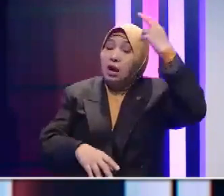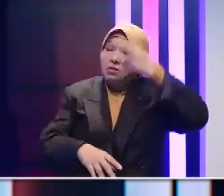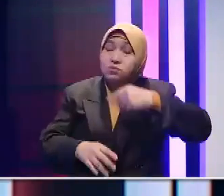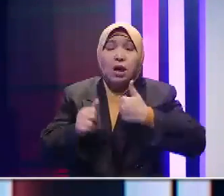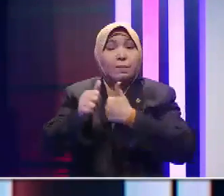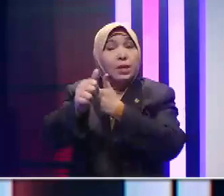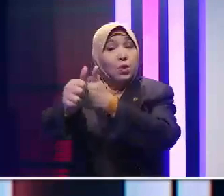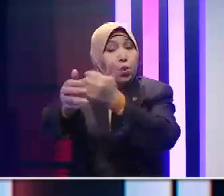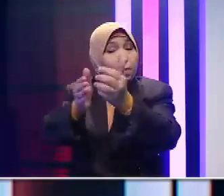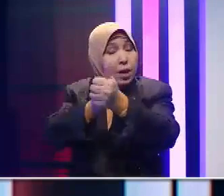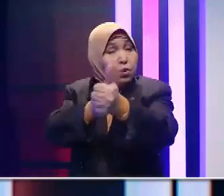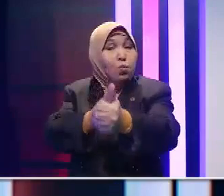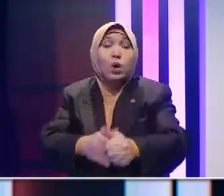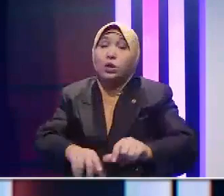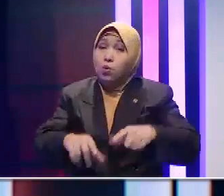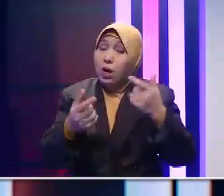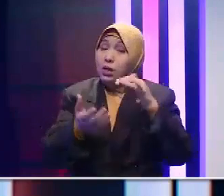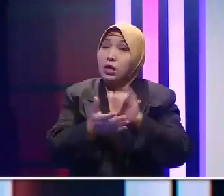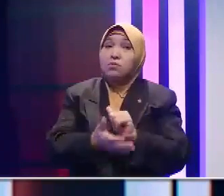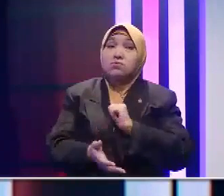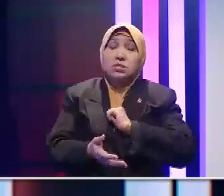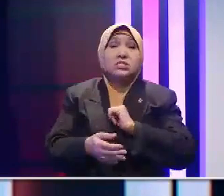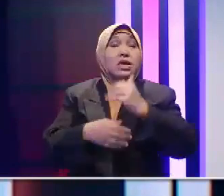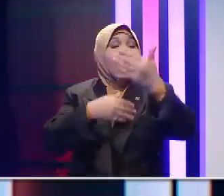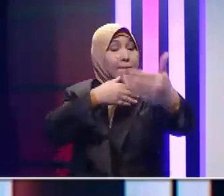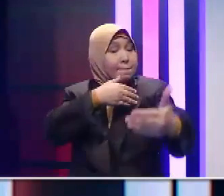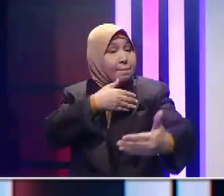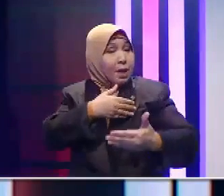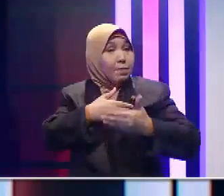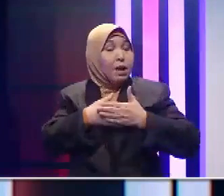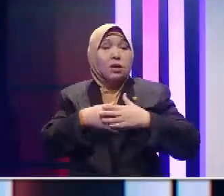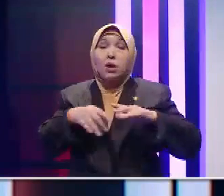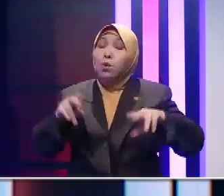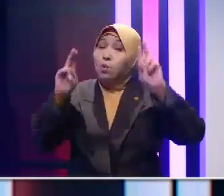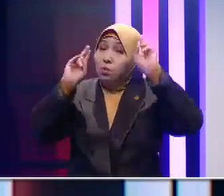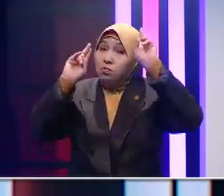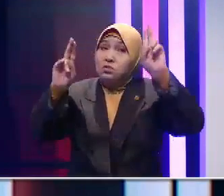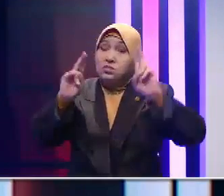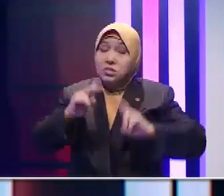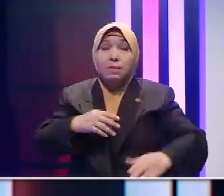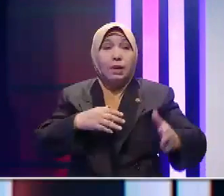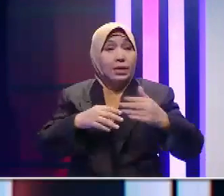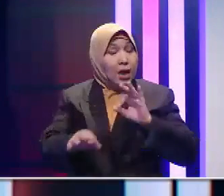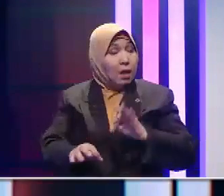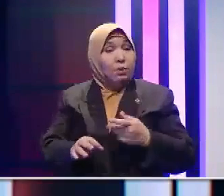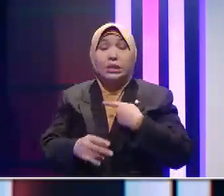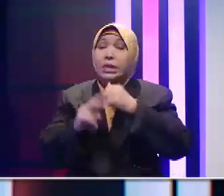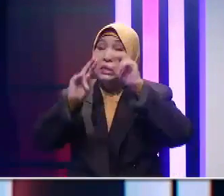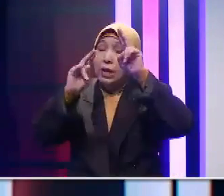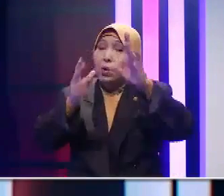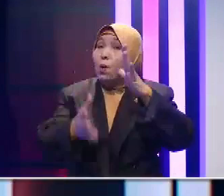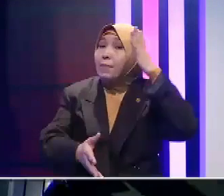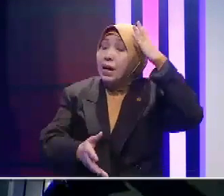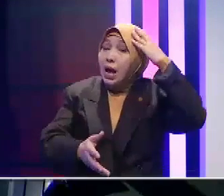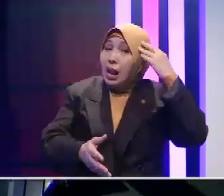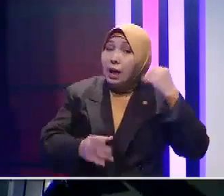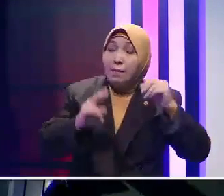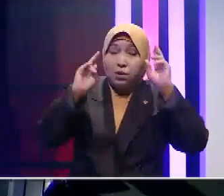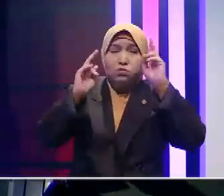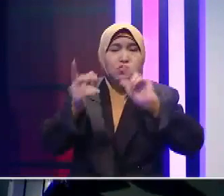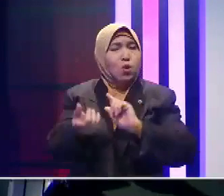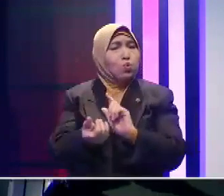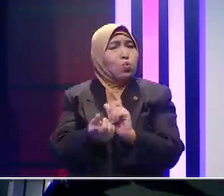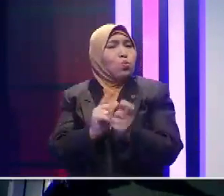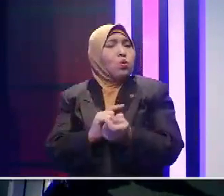panduan Al-Quran itu sendiri. Jadi saya nak berbalik-balik kepada Ustaz Abdul Ghani kita. Kalau kita tengok tadi pengalaman Ustaz memeluk